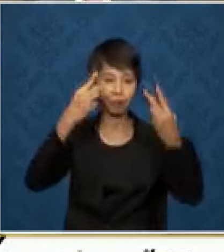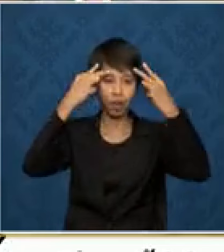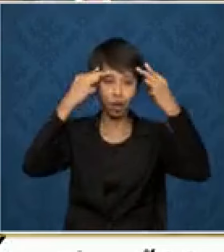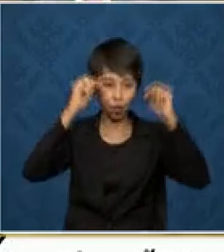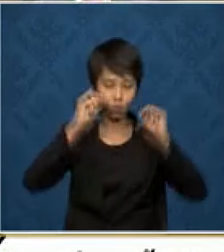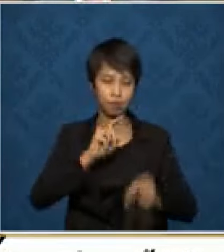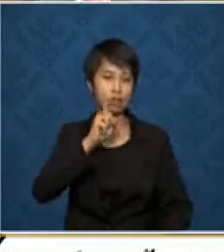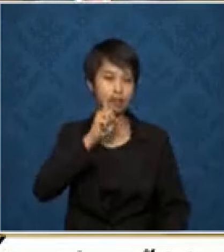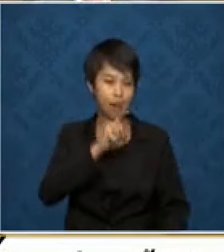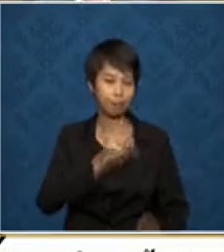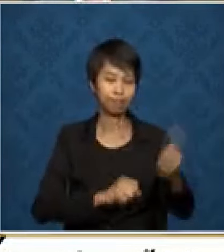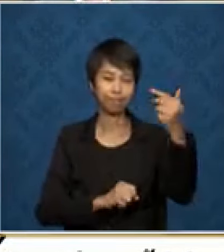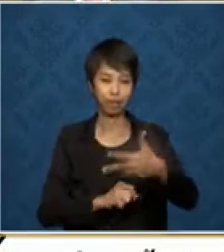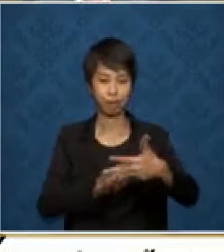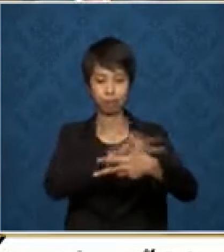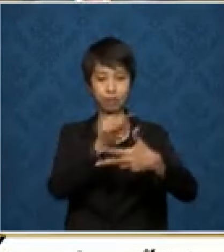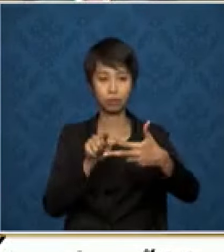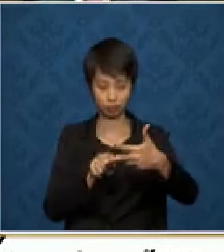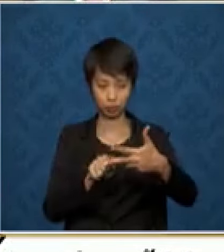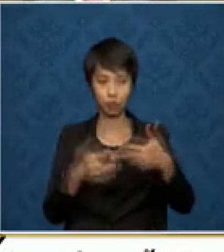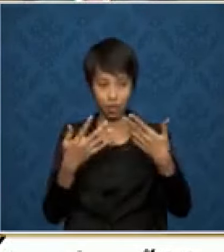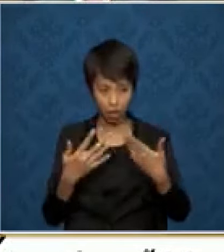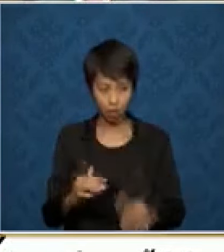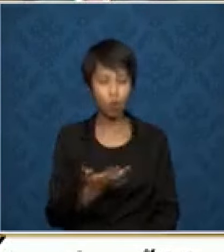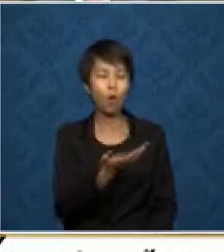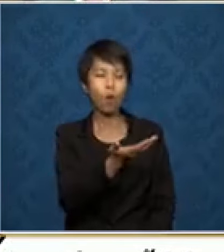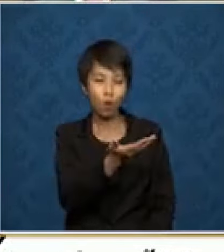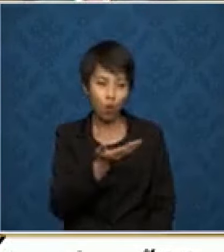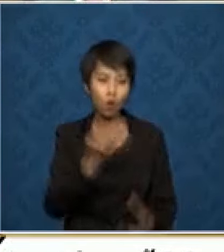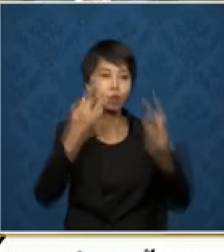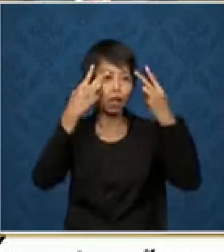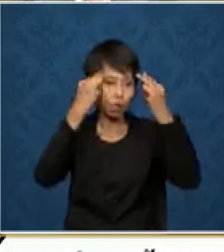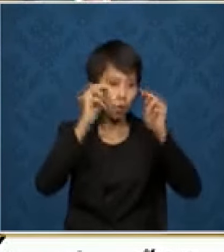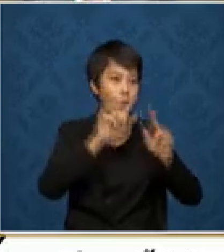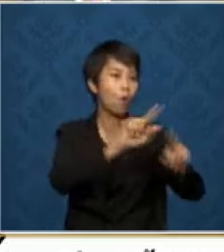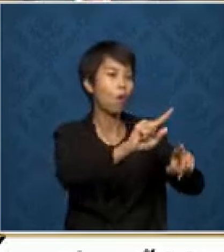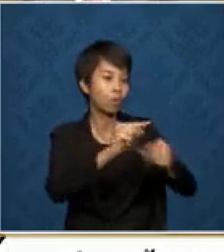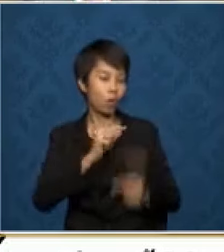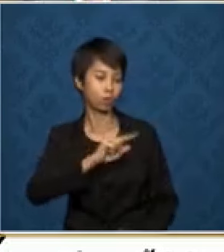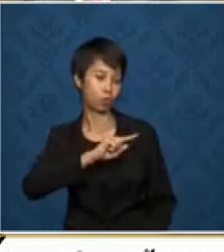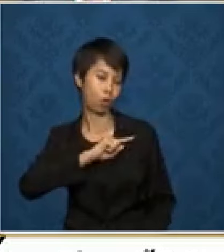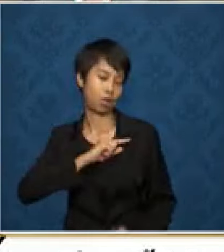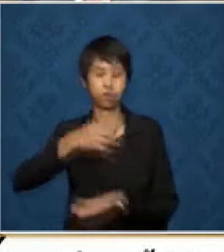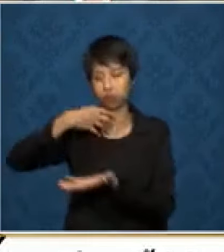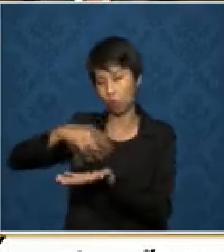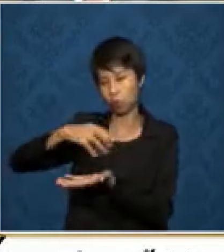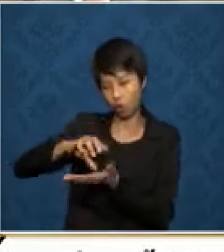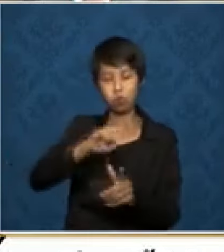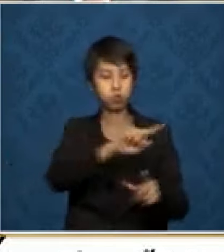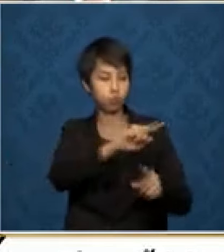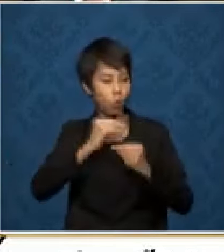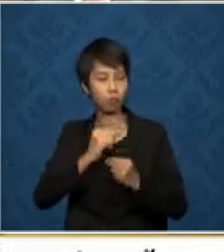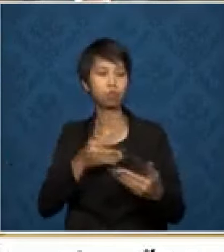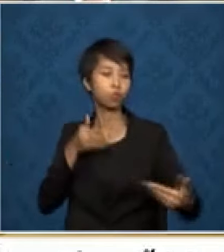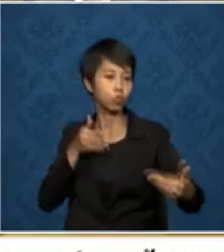3ข้อและขอให้นายกรัฐมนตรีช่วยตอบด้วยตนเองด้วยครับใน